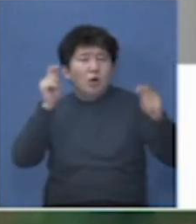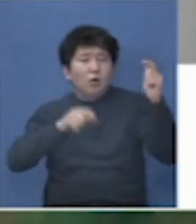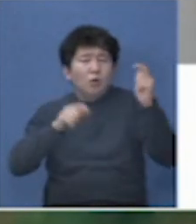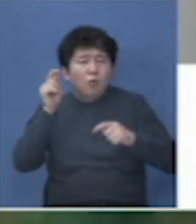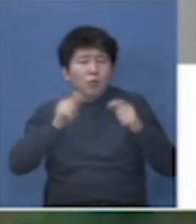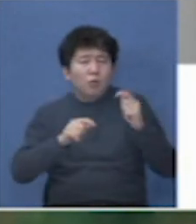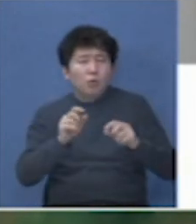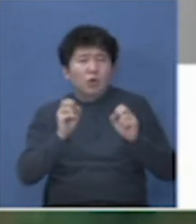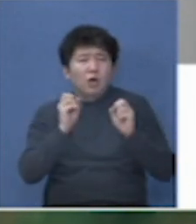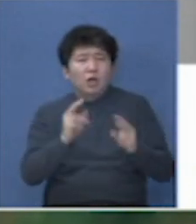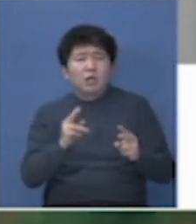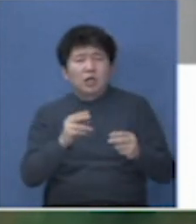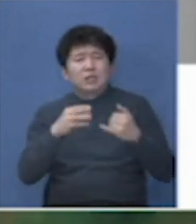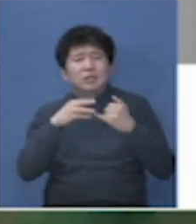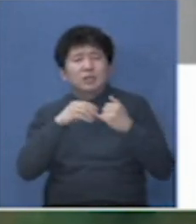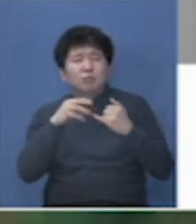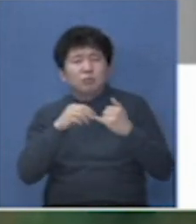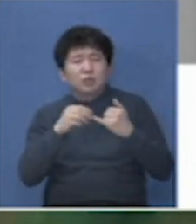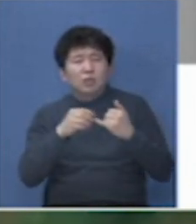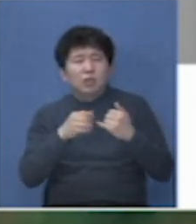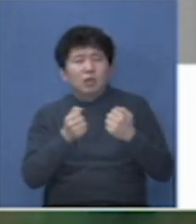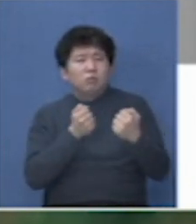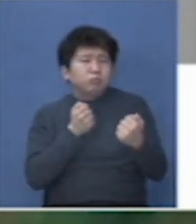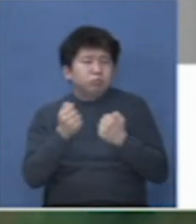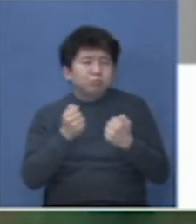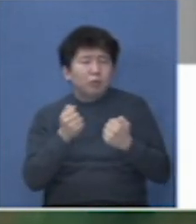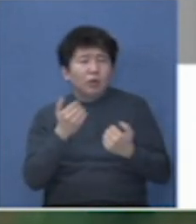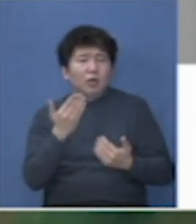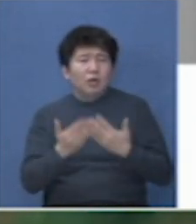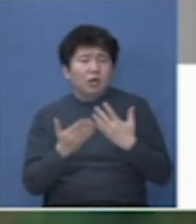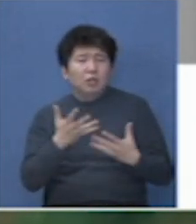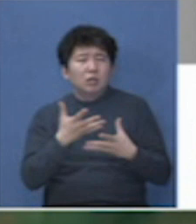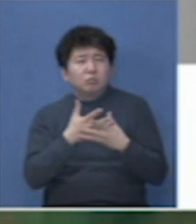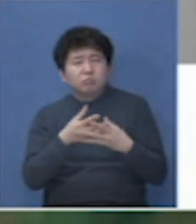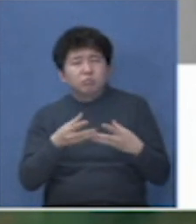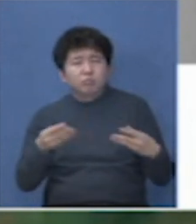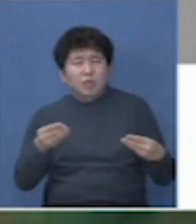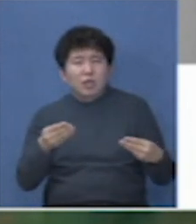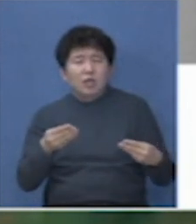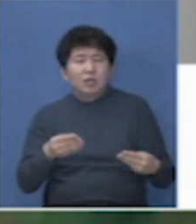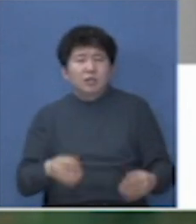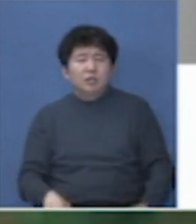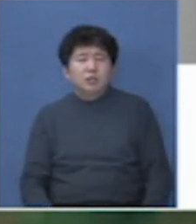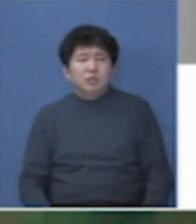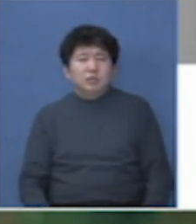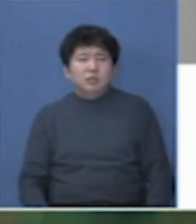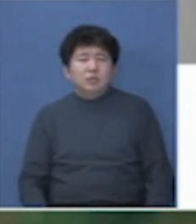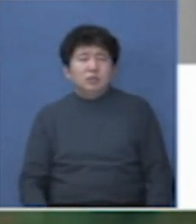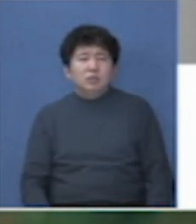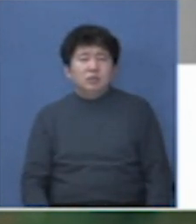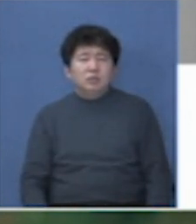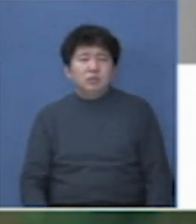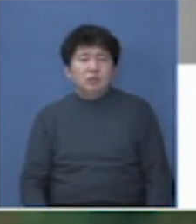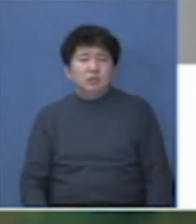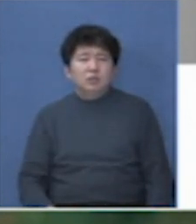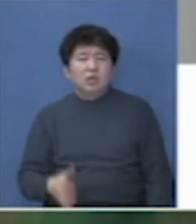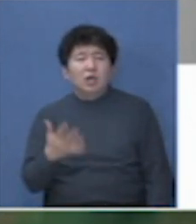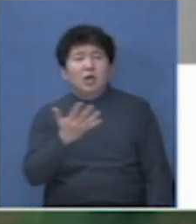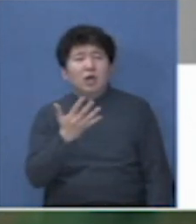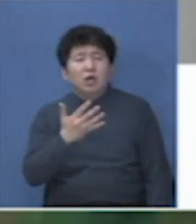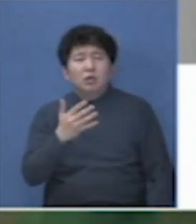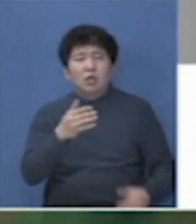как грунт промерзал, имеются ли грунтовые воды, какая их высота стояния и так далее, какие